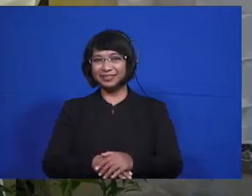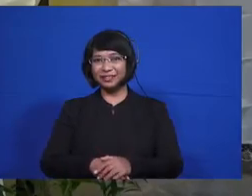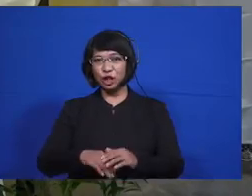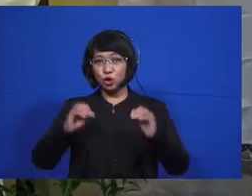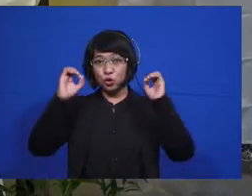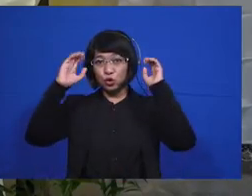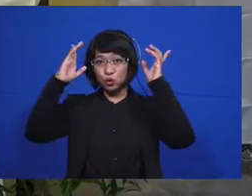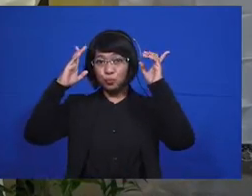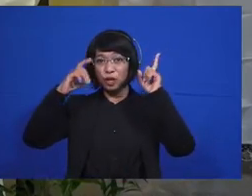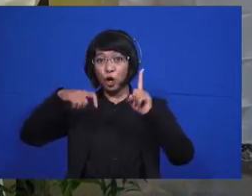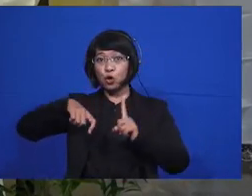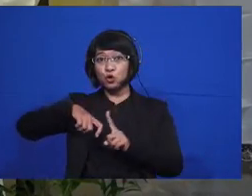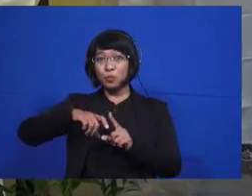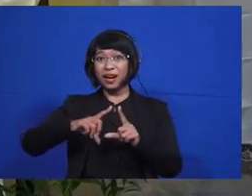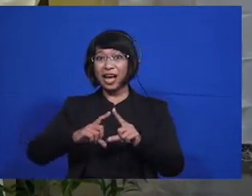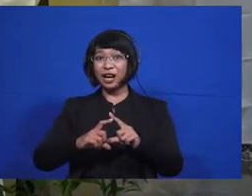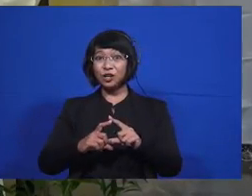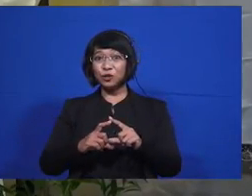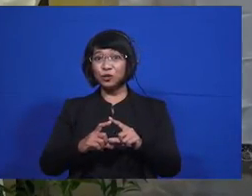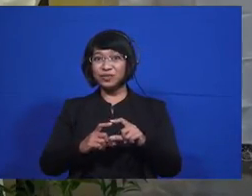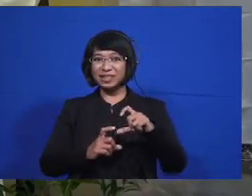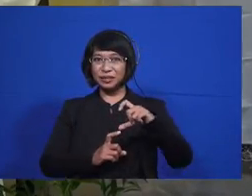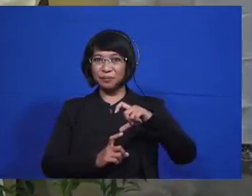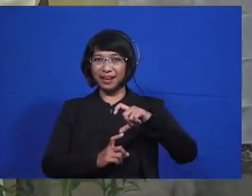Keuskupan Semarang.